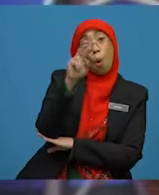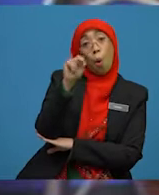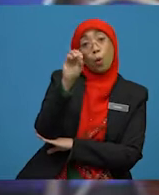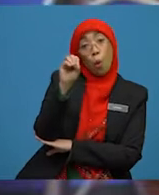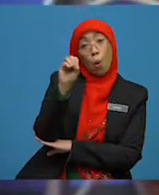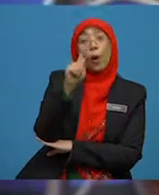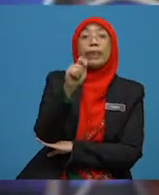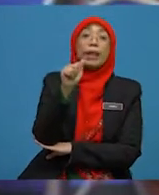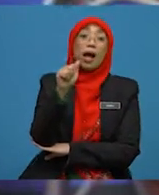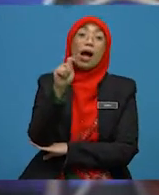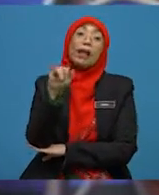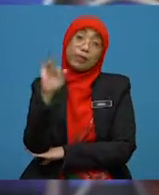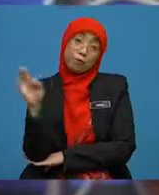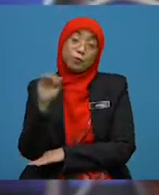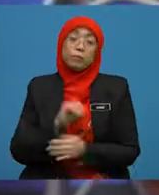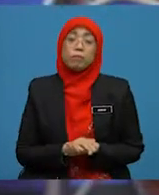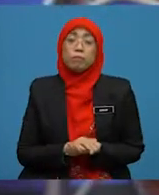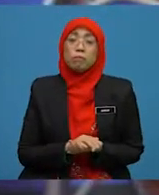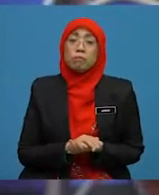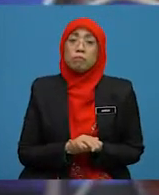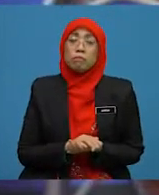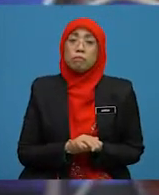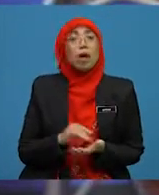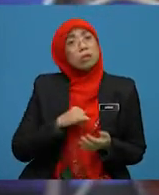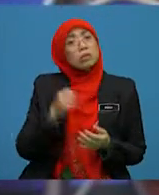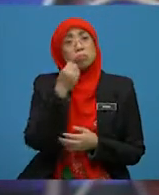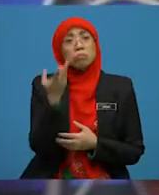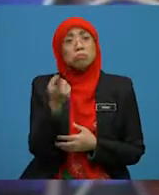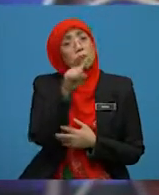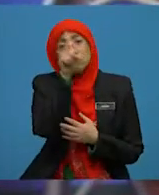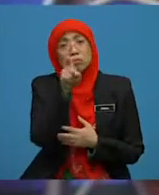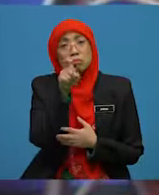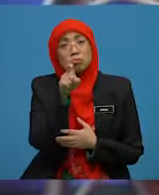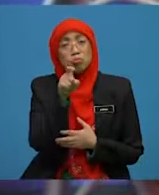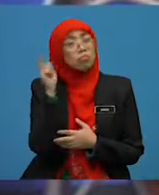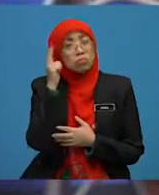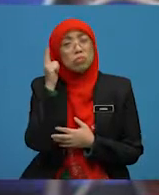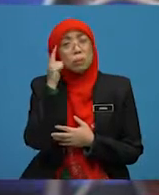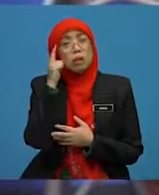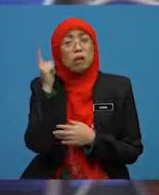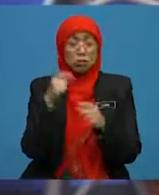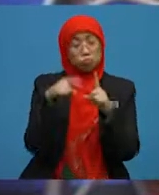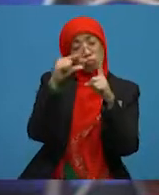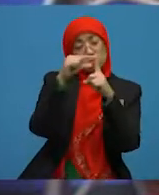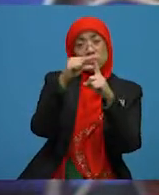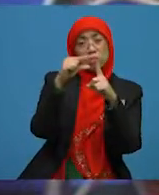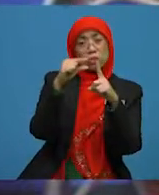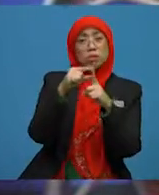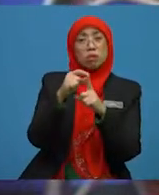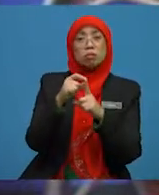Cikgu ingin bertanya, adakah para pelajar pernah mendengar istilah denotatif